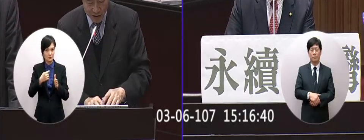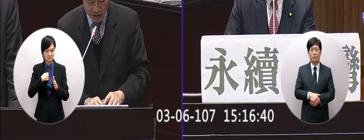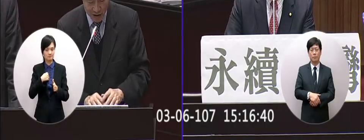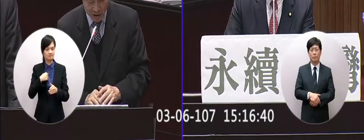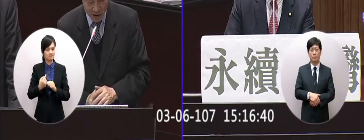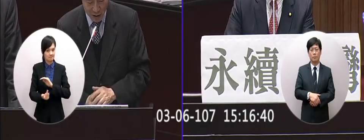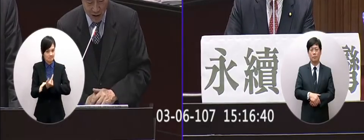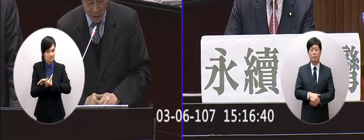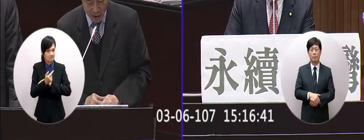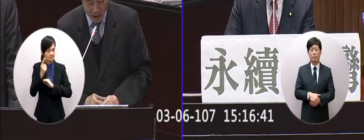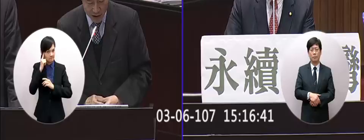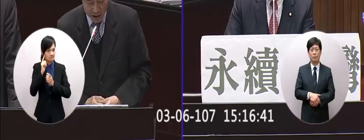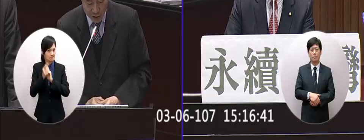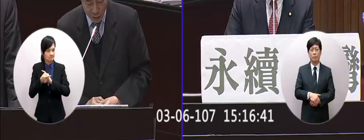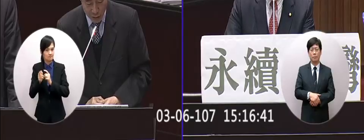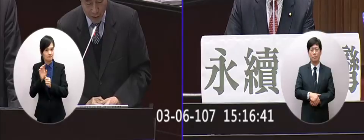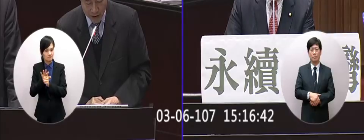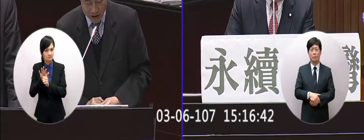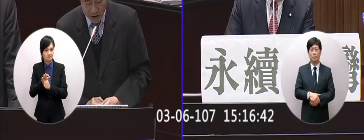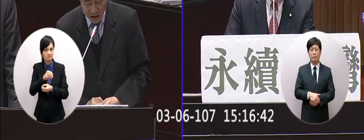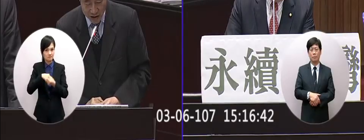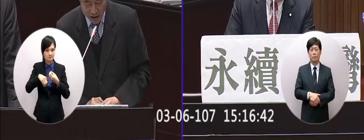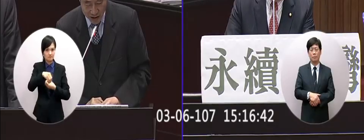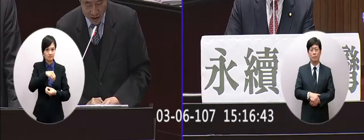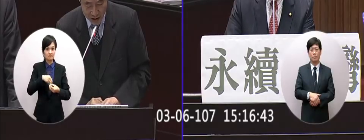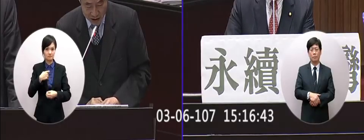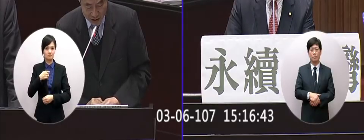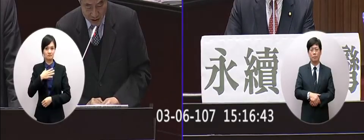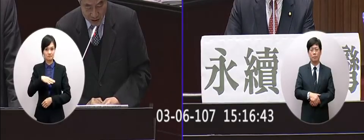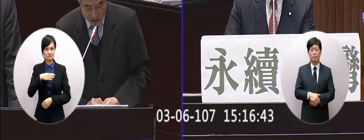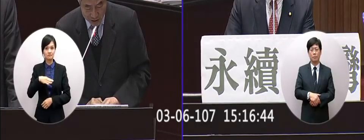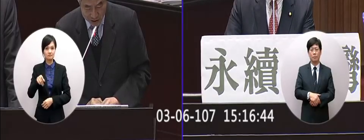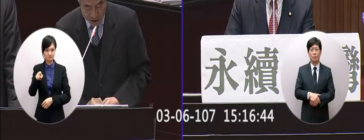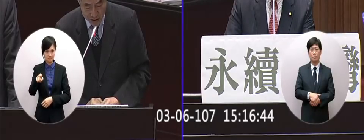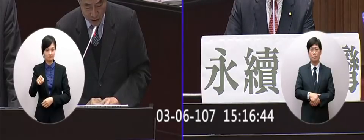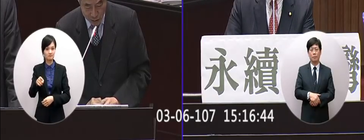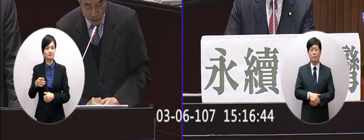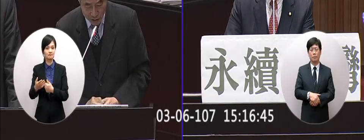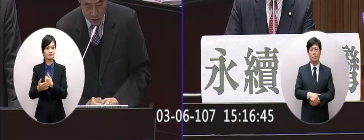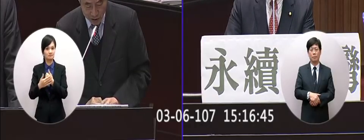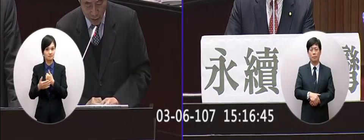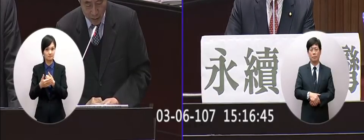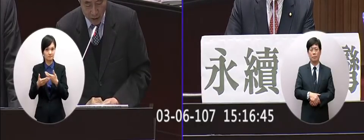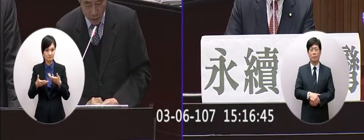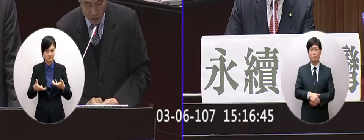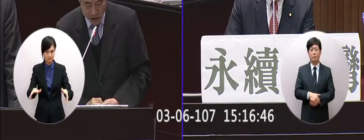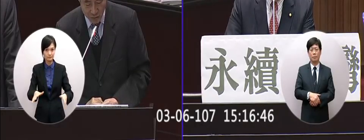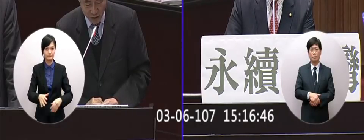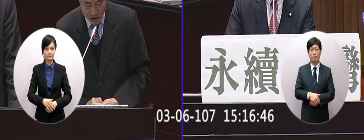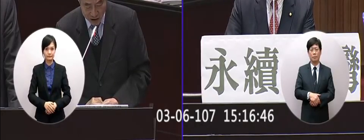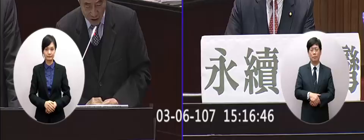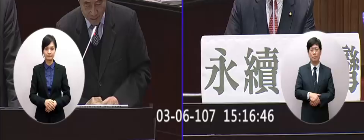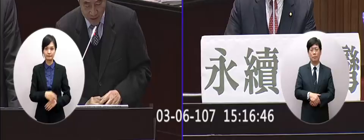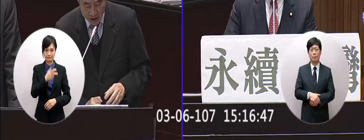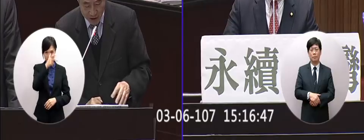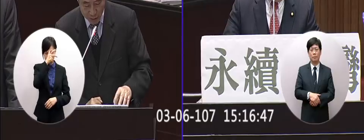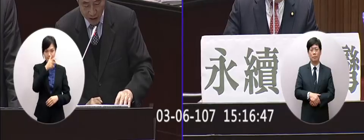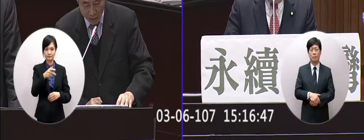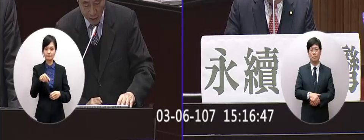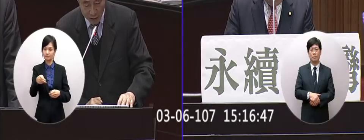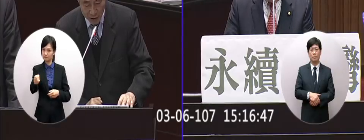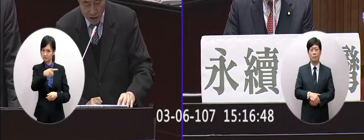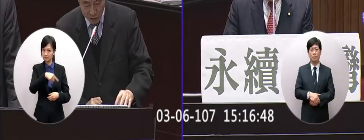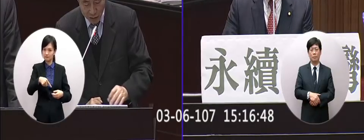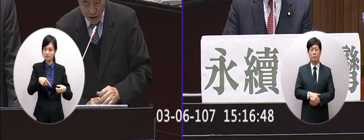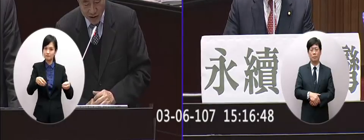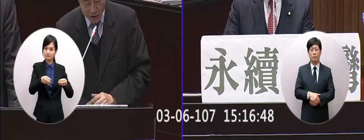在这个上面协调相关单位来动员，以及在这个执行当中的有一些帮忙，我们警方的协调，这些都